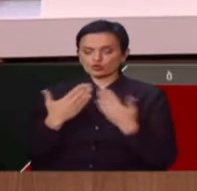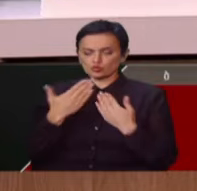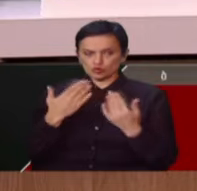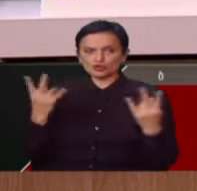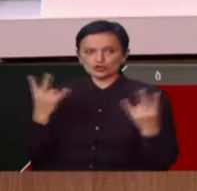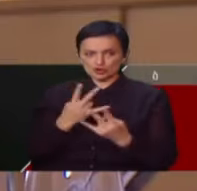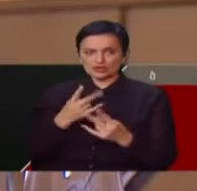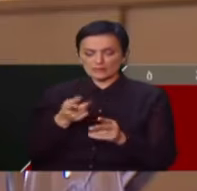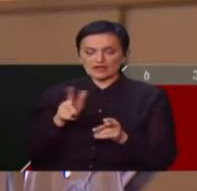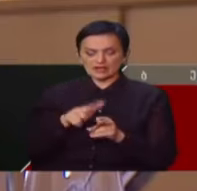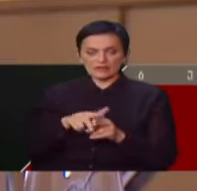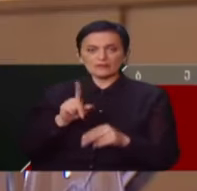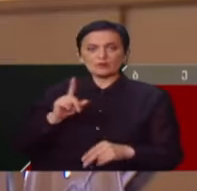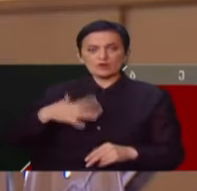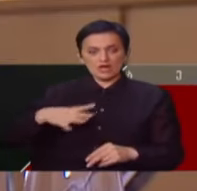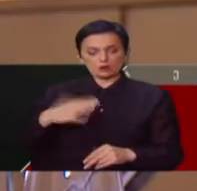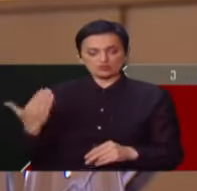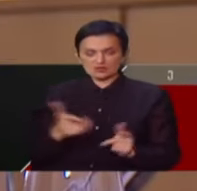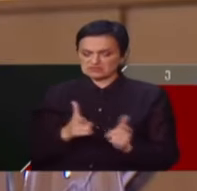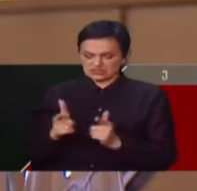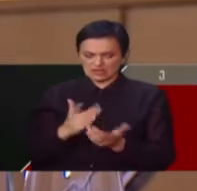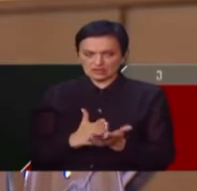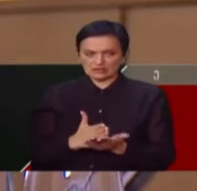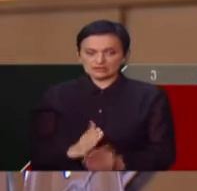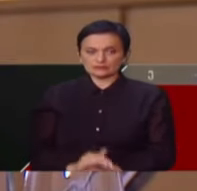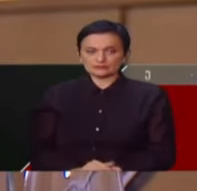სჭირდება გადატვირთვა, რისთვისაც ქართული მხარე მზად არის.